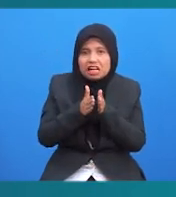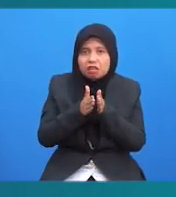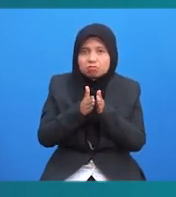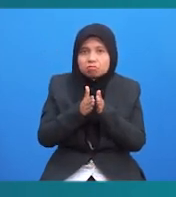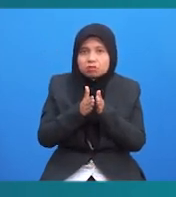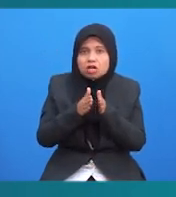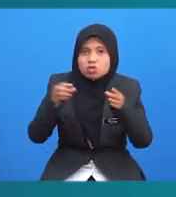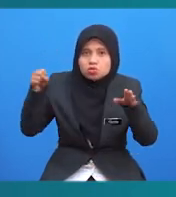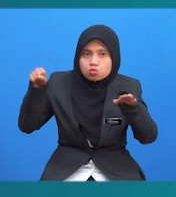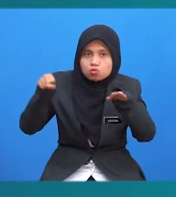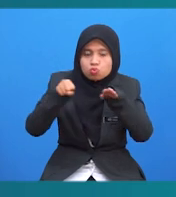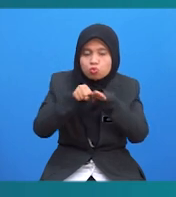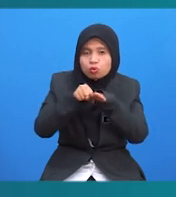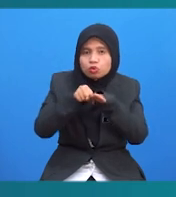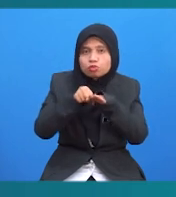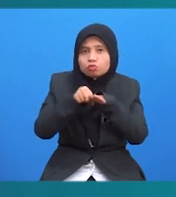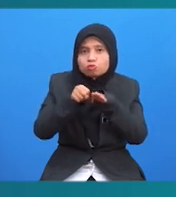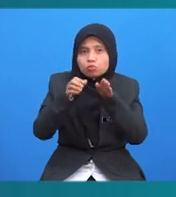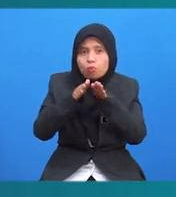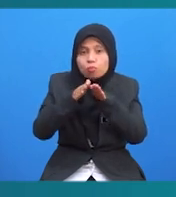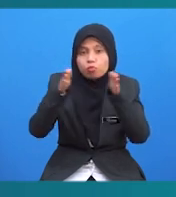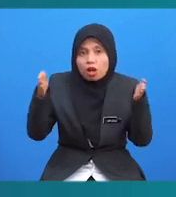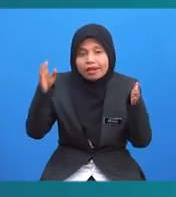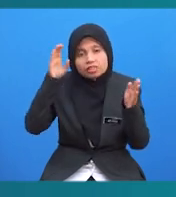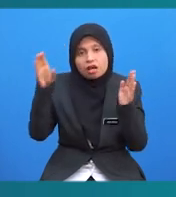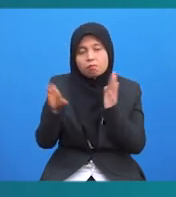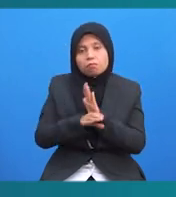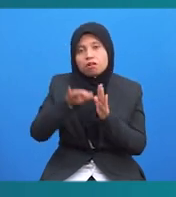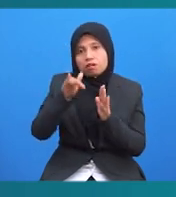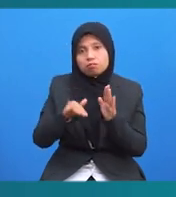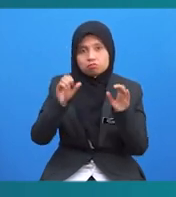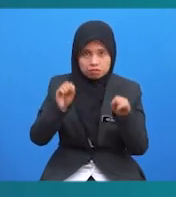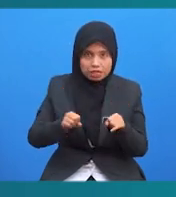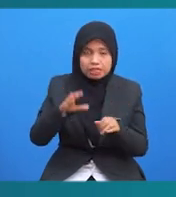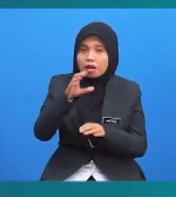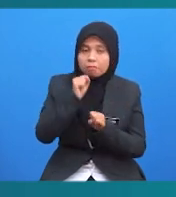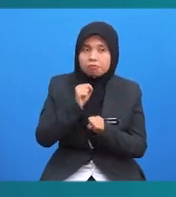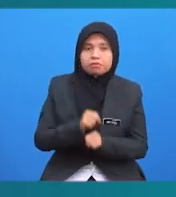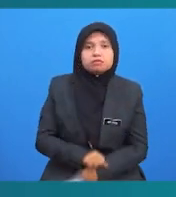fokal, maka lebih besarlah sudut bukaan gambar yang boleh diambil.